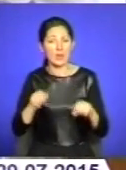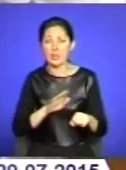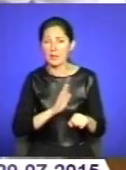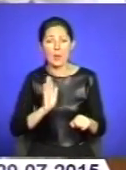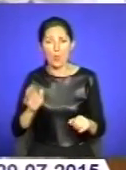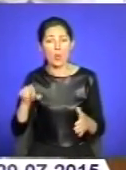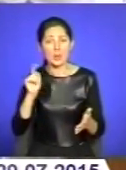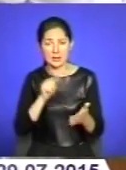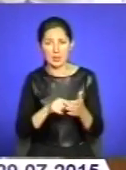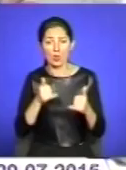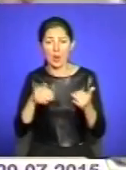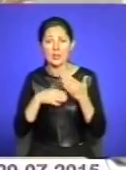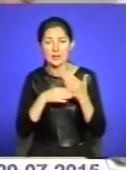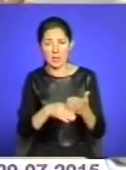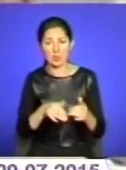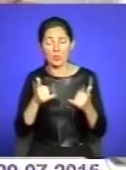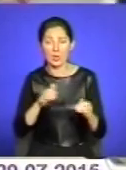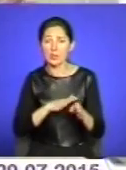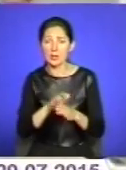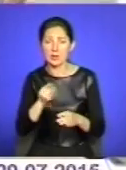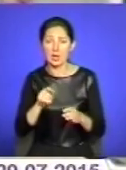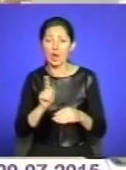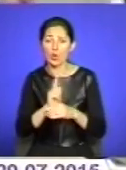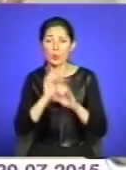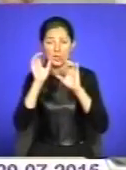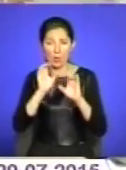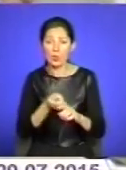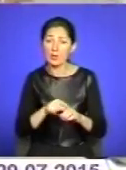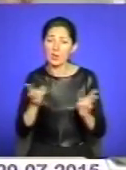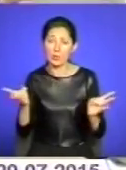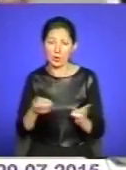а засобом для реалізації тих нормативів і законів, які потрібні своєму народові.